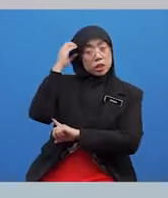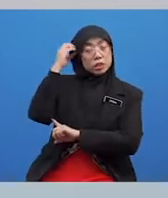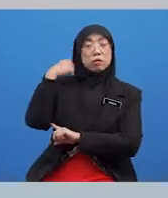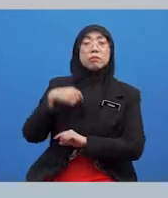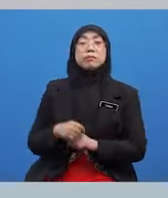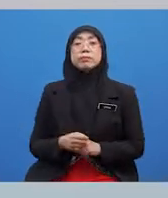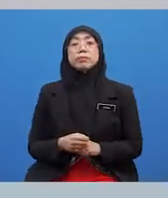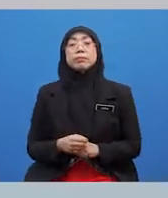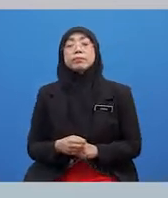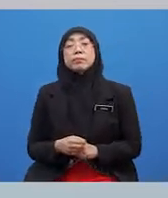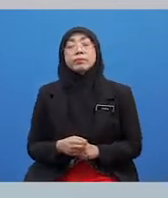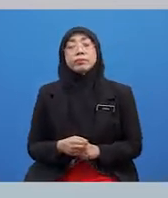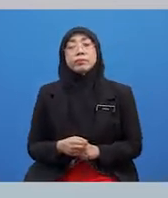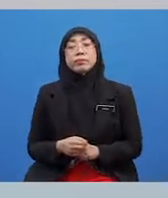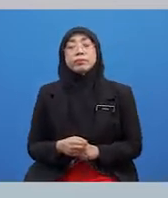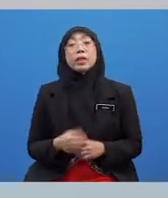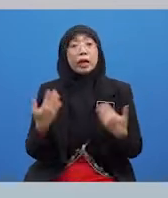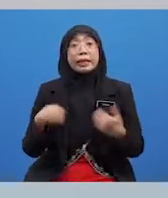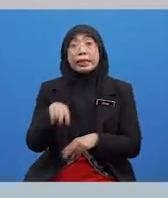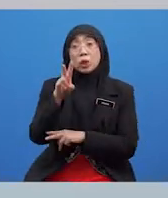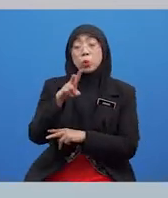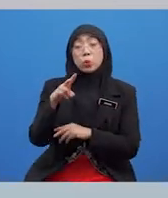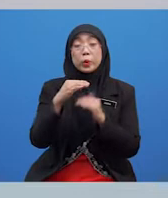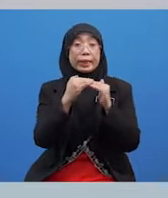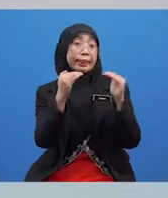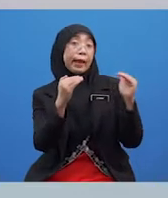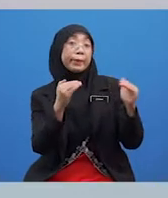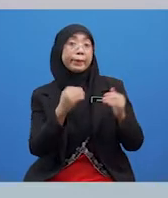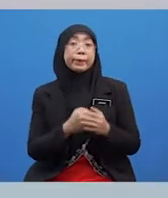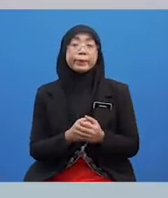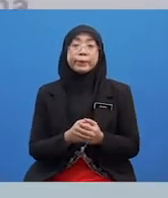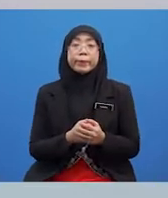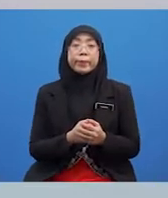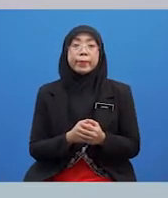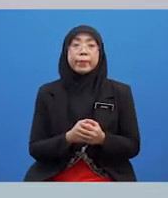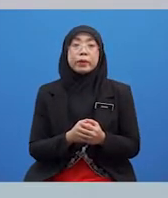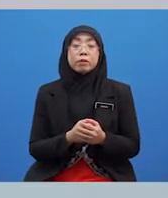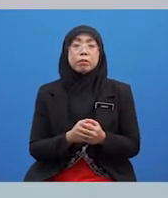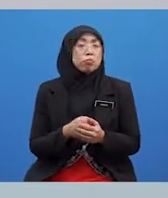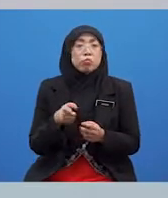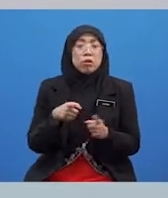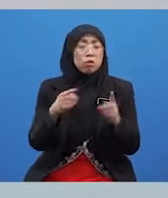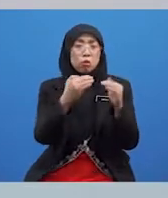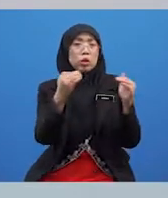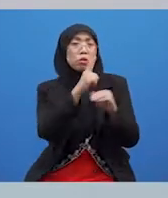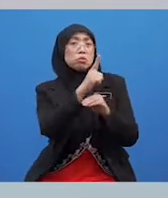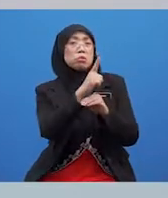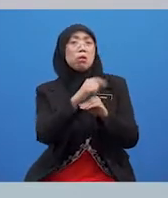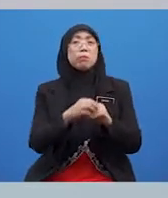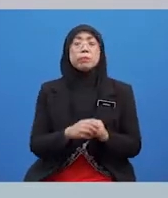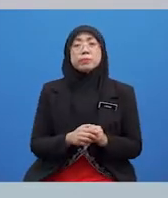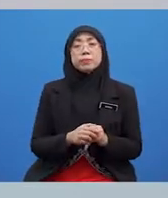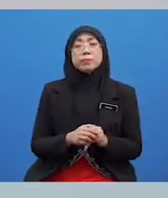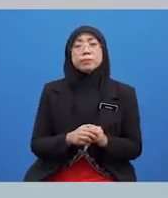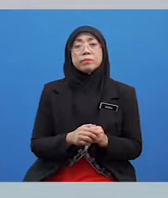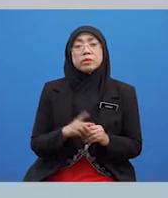loop yang melibatkan dua tahap. Tahap pertama, tahap eksekutif. Tahap